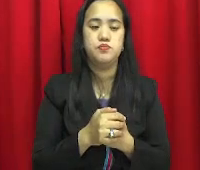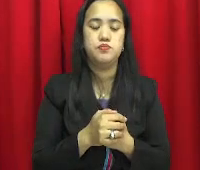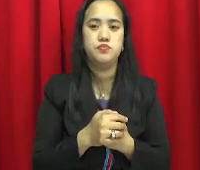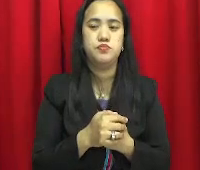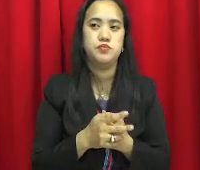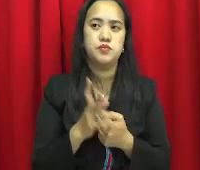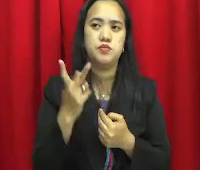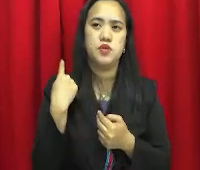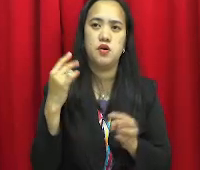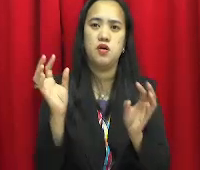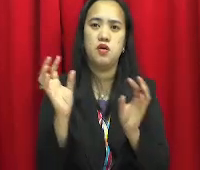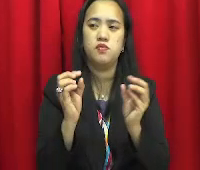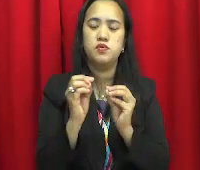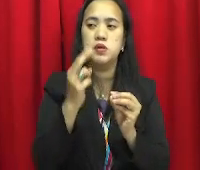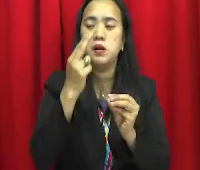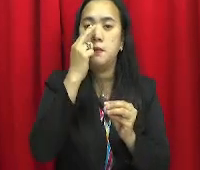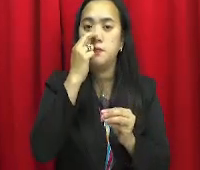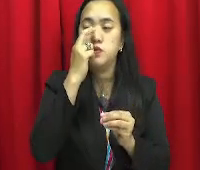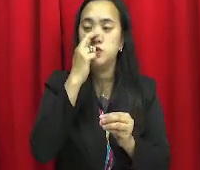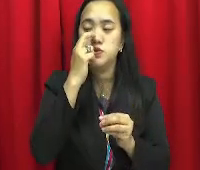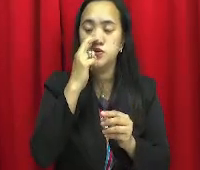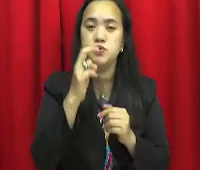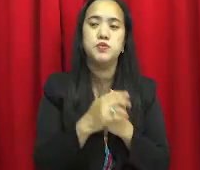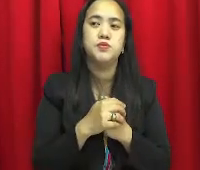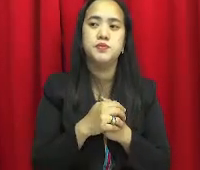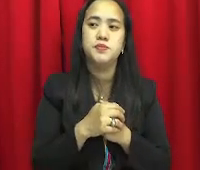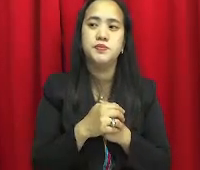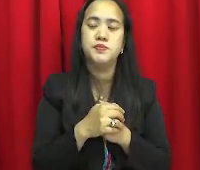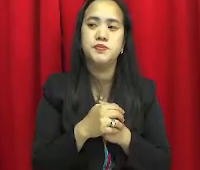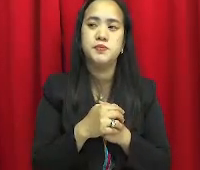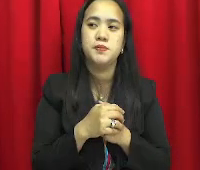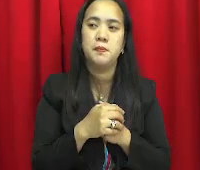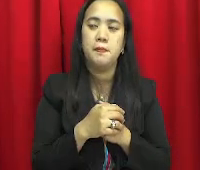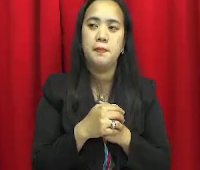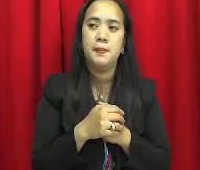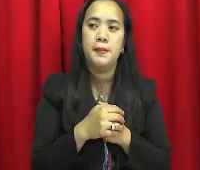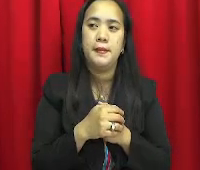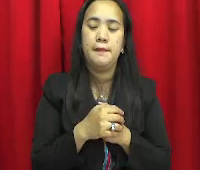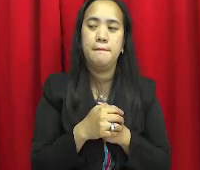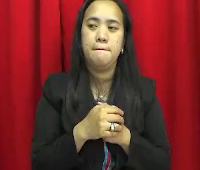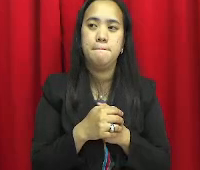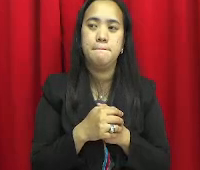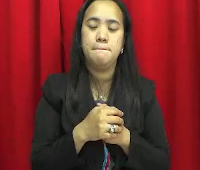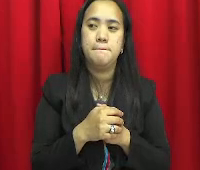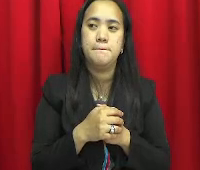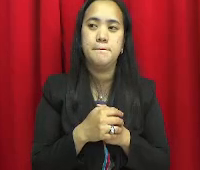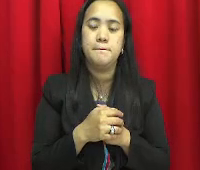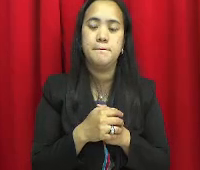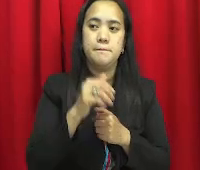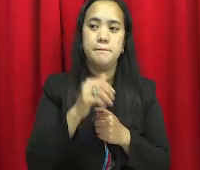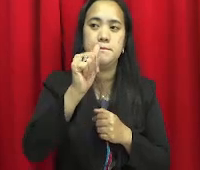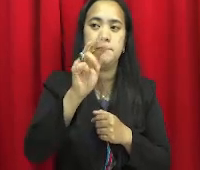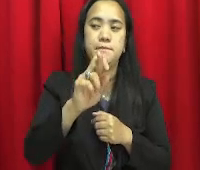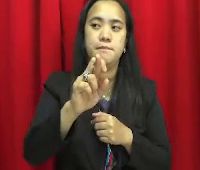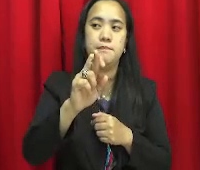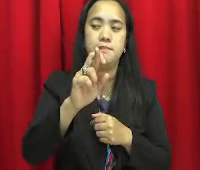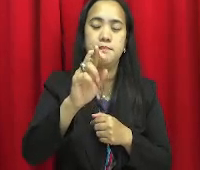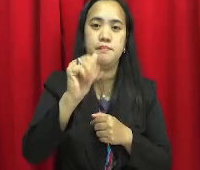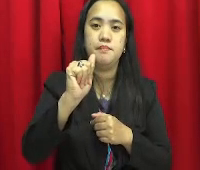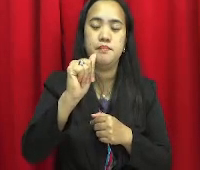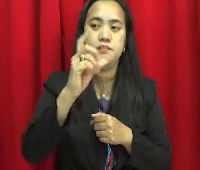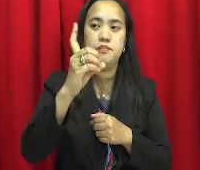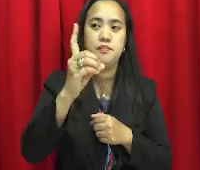anumang exacto na kalokohan diyan sa tabi. Kanina nga 'di ba yung kinikwento mo tungkol kay Ardon ba? Kay Adi, ma'am. Kay